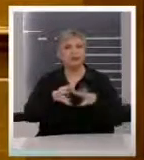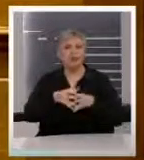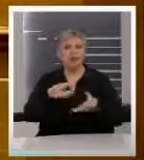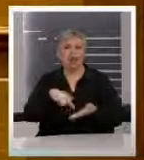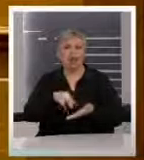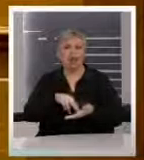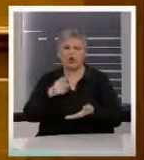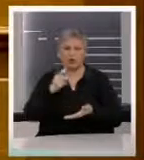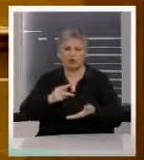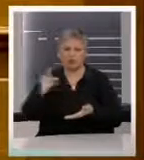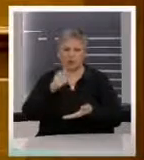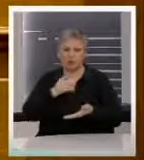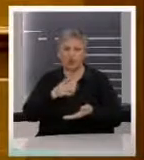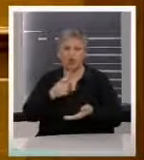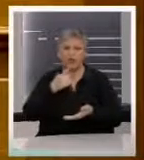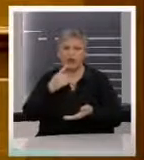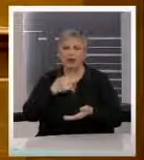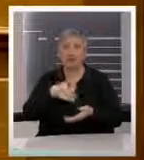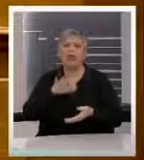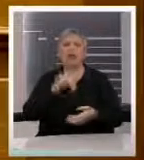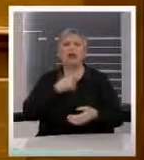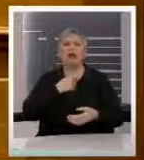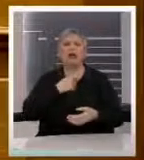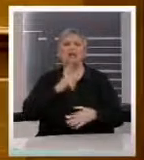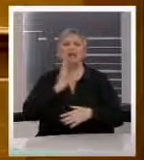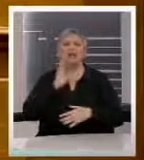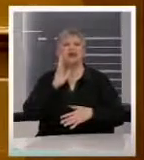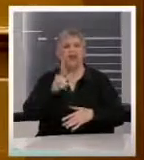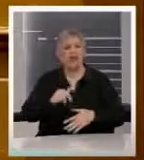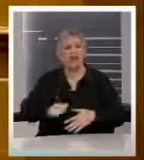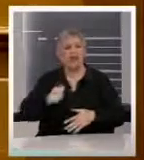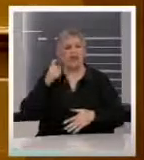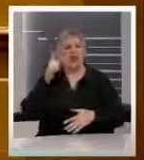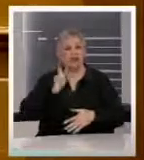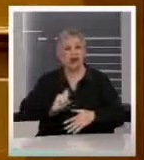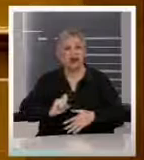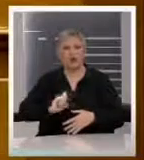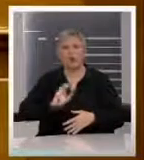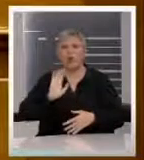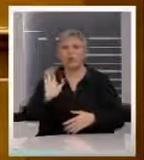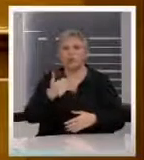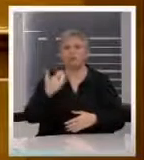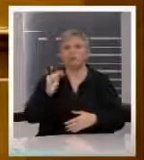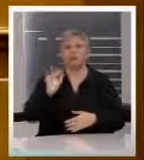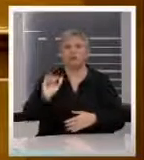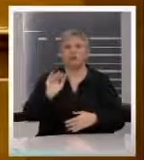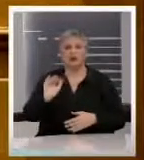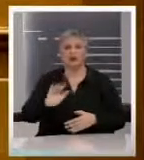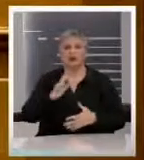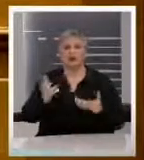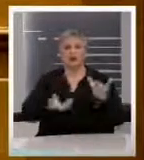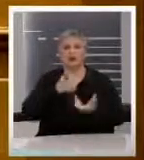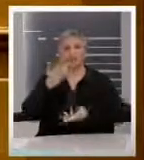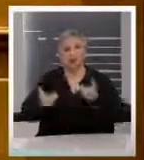επεκταθώ, διότι όλοι μας καθημερινά είμαστε μάρτυρας της παρουσίας τους όπου αυτό κρυθεί απαραίτητο, στις πυρκαγιές,